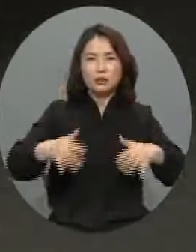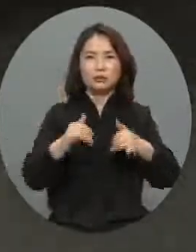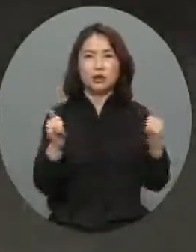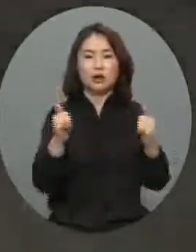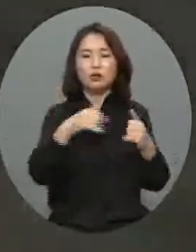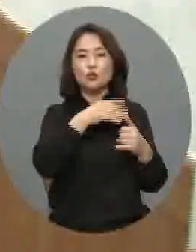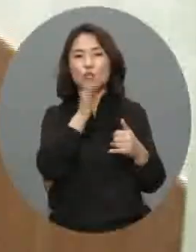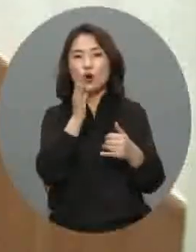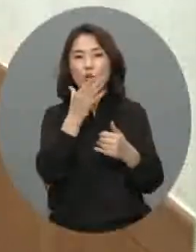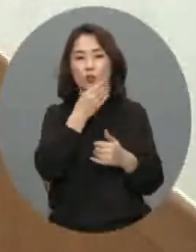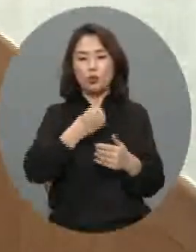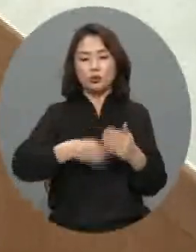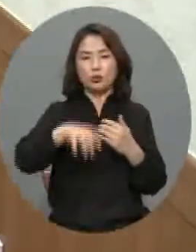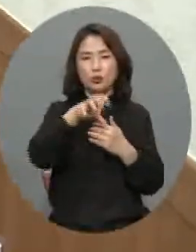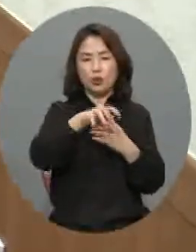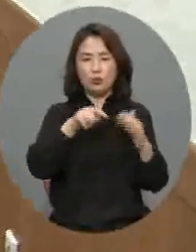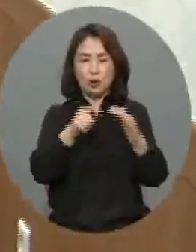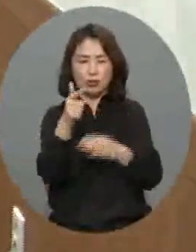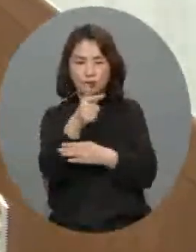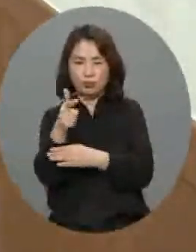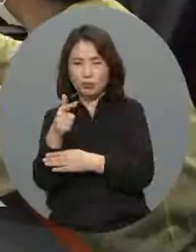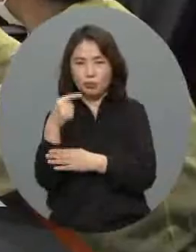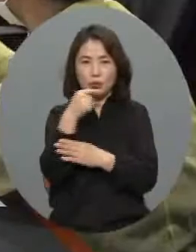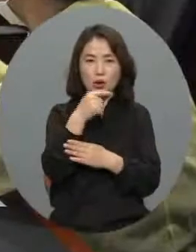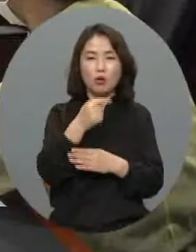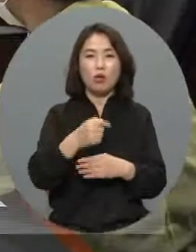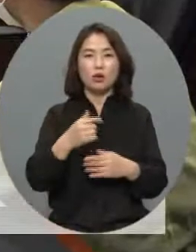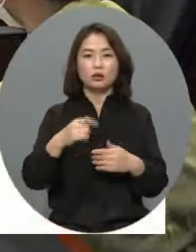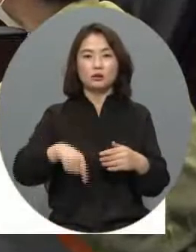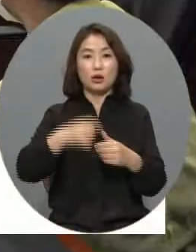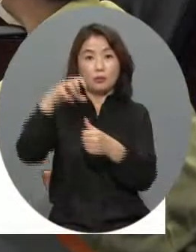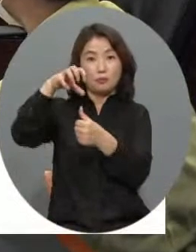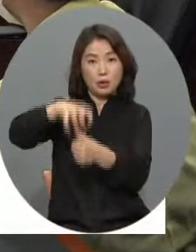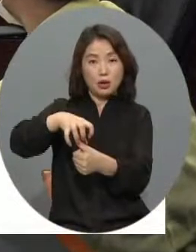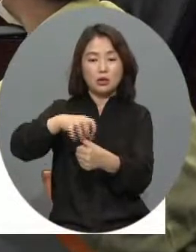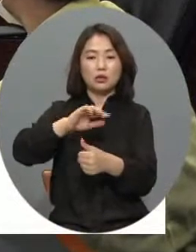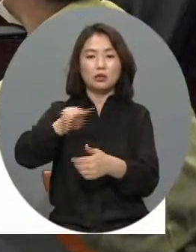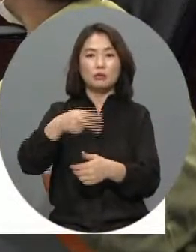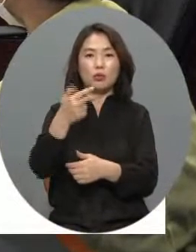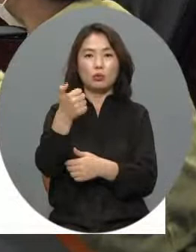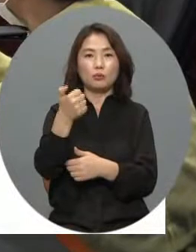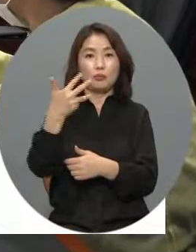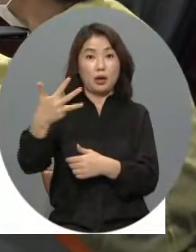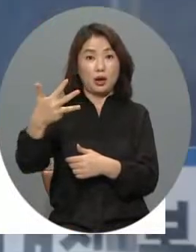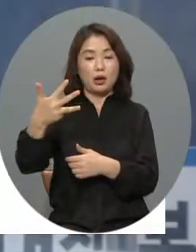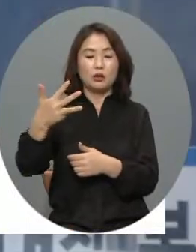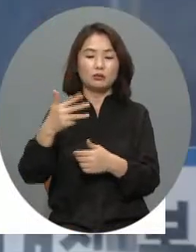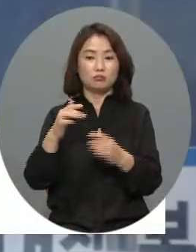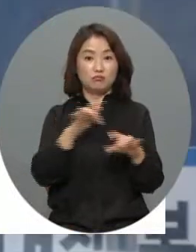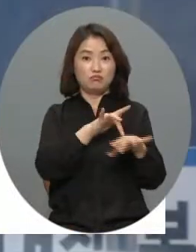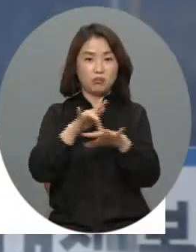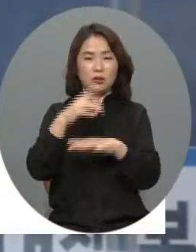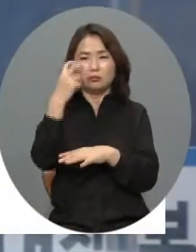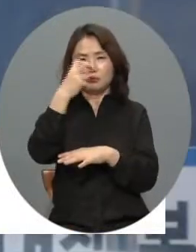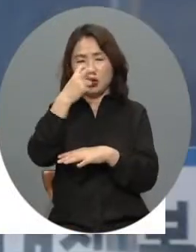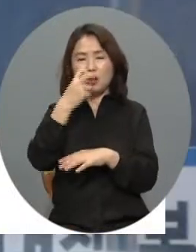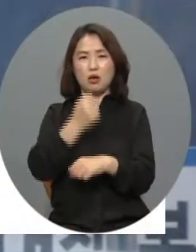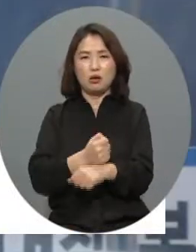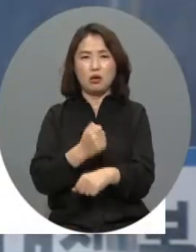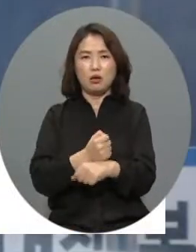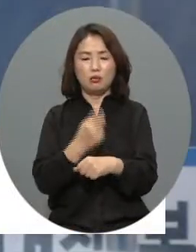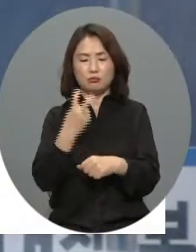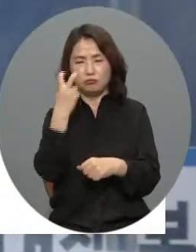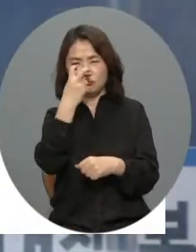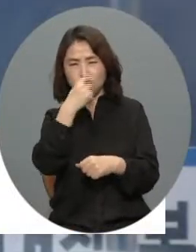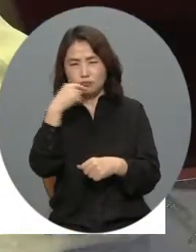있는 요양복지시설 방역을 강화하고 자가격리자 258명에 대한 불시 점검 등